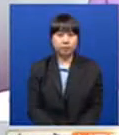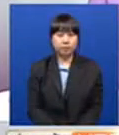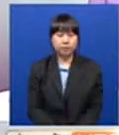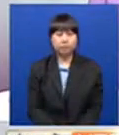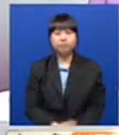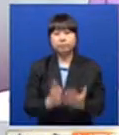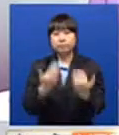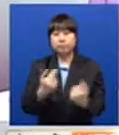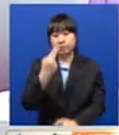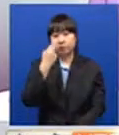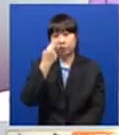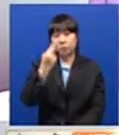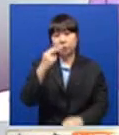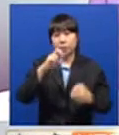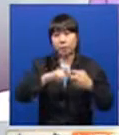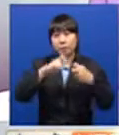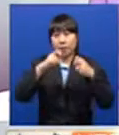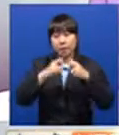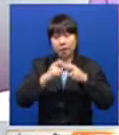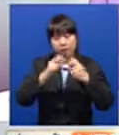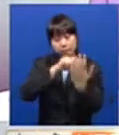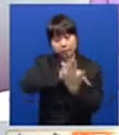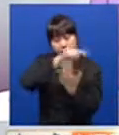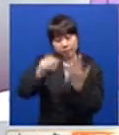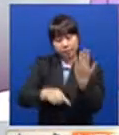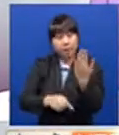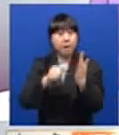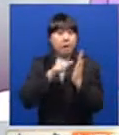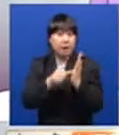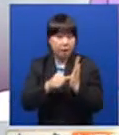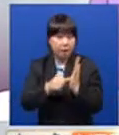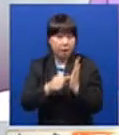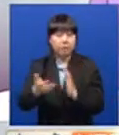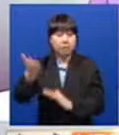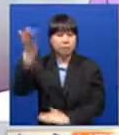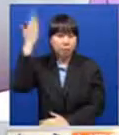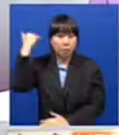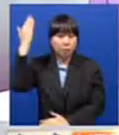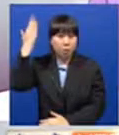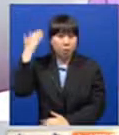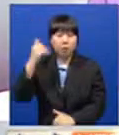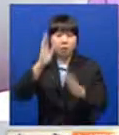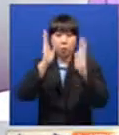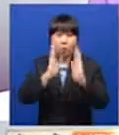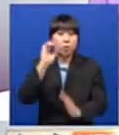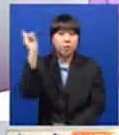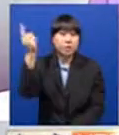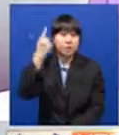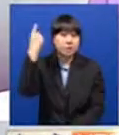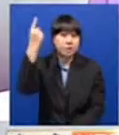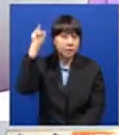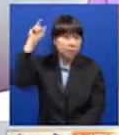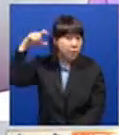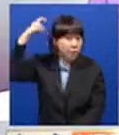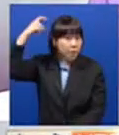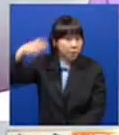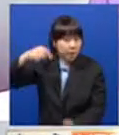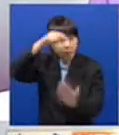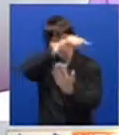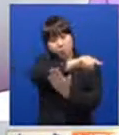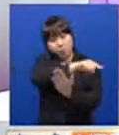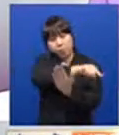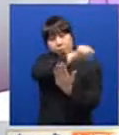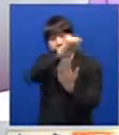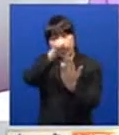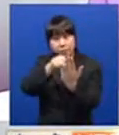เรามาดูการแก้ไขไขปัญหาบริเวณแนวชายแดนกันบ้างนะก่อนหน้านี้เนี่ยเวลาที่นักท่องเที่ยวชาวเมียนมาร์จะมาเที่ยวในประเทศไทย